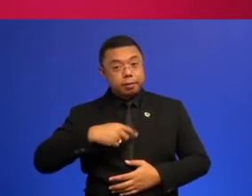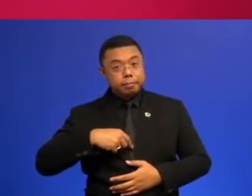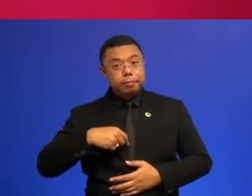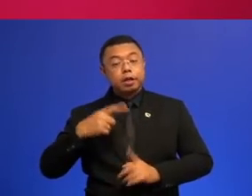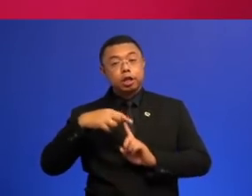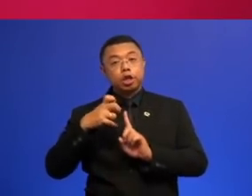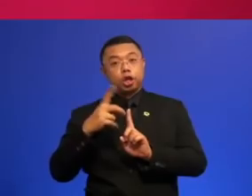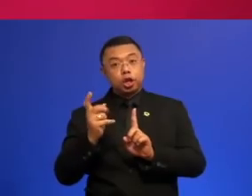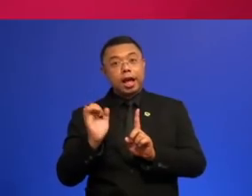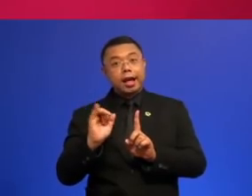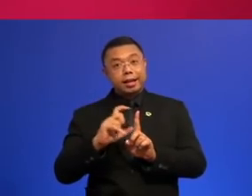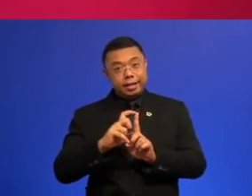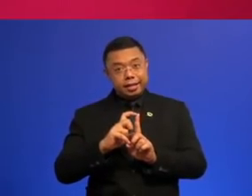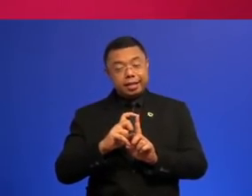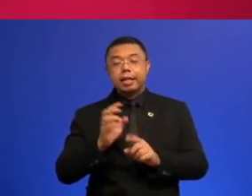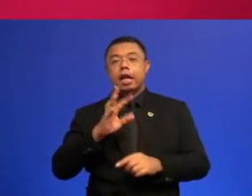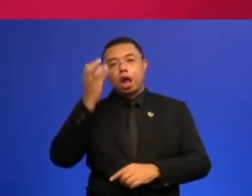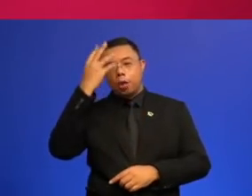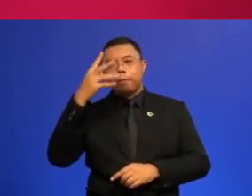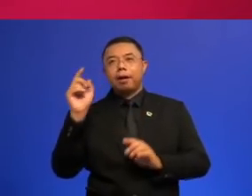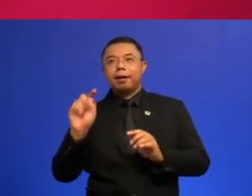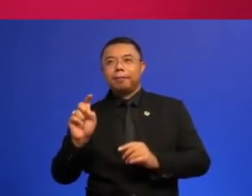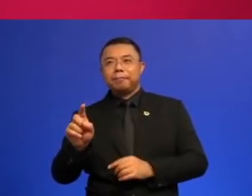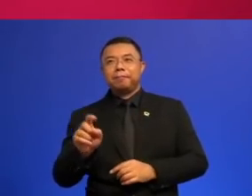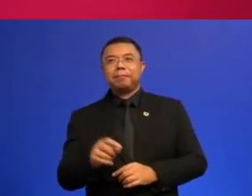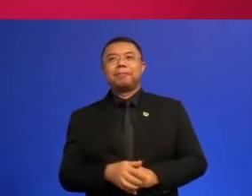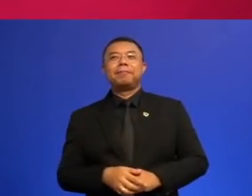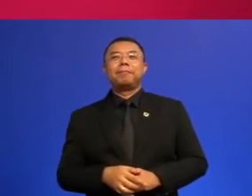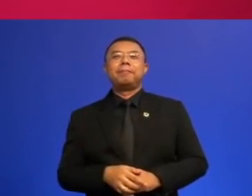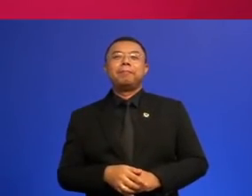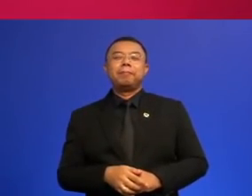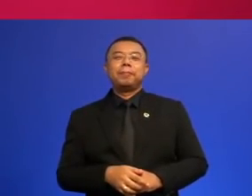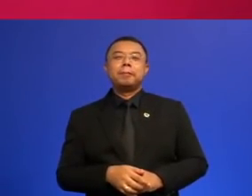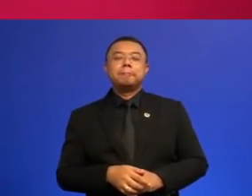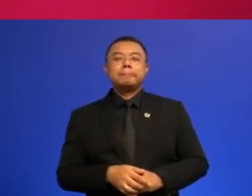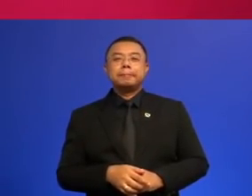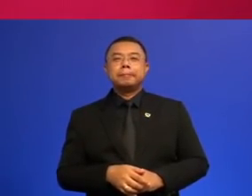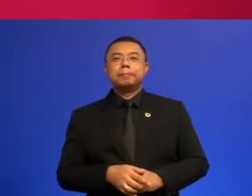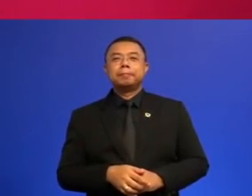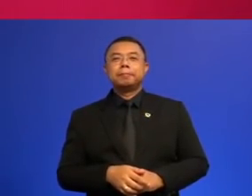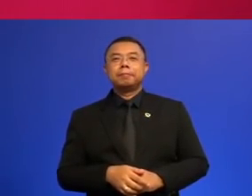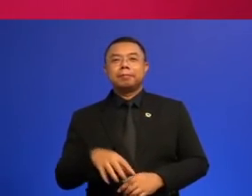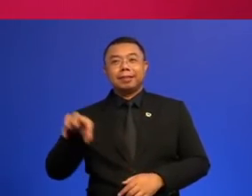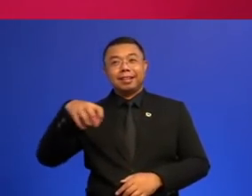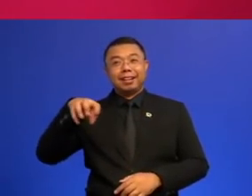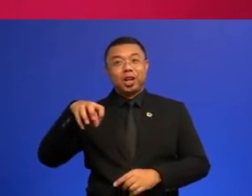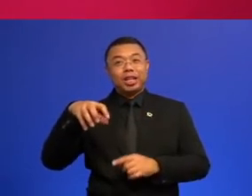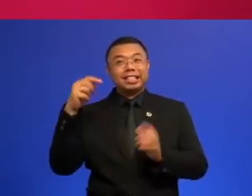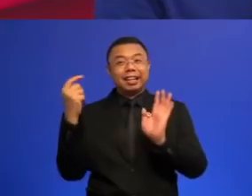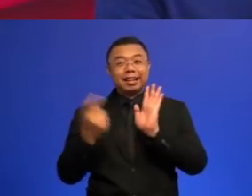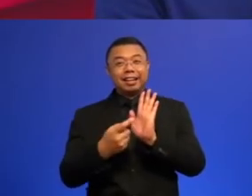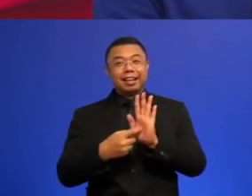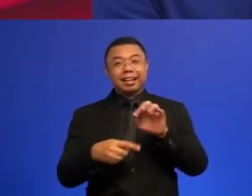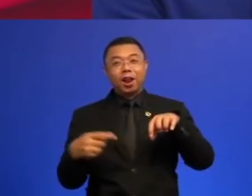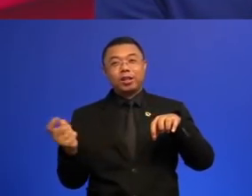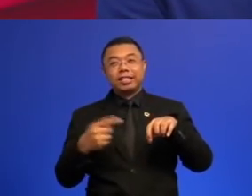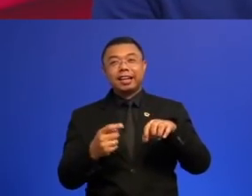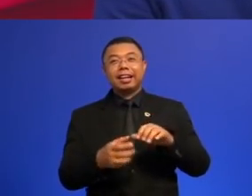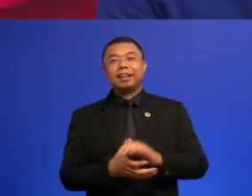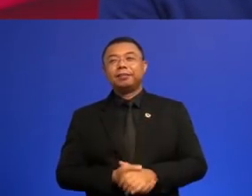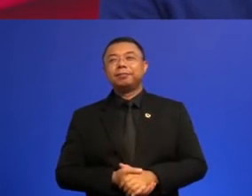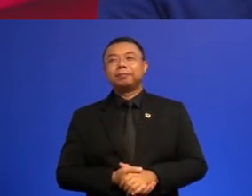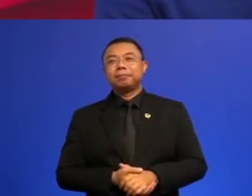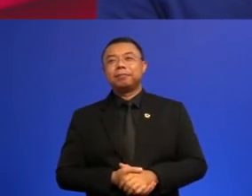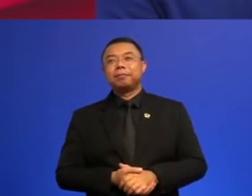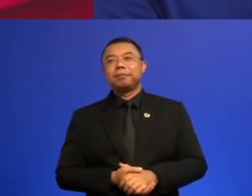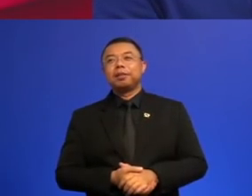di Truth ID. Jangan lupa mensubscribe. Dan klik tombol lonceng. Tekan apa? Tombol